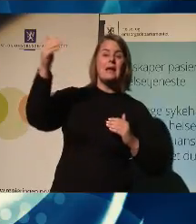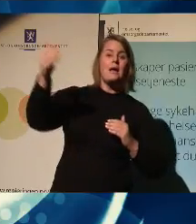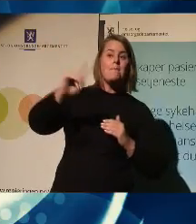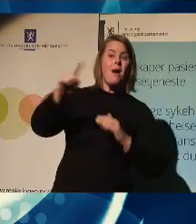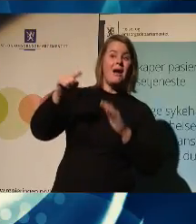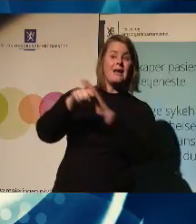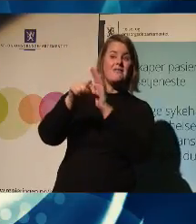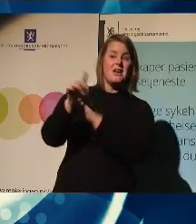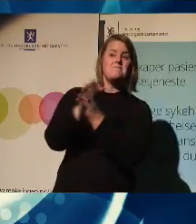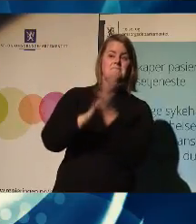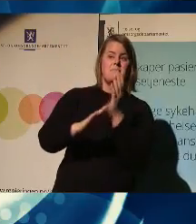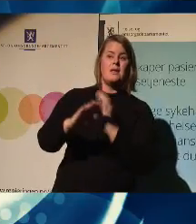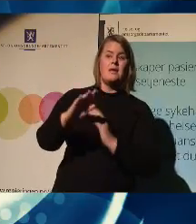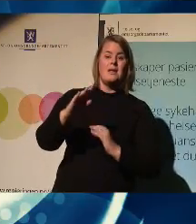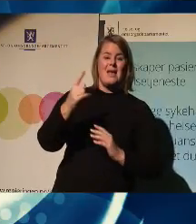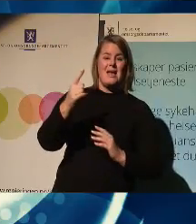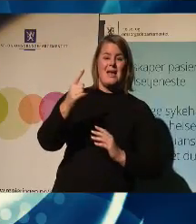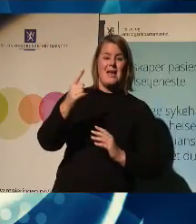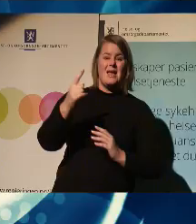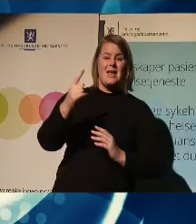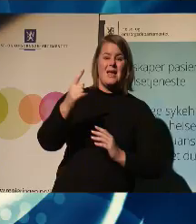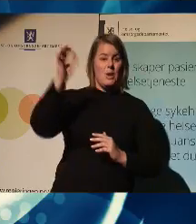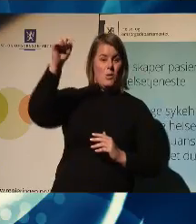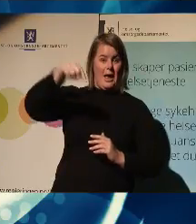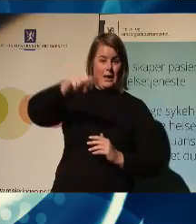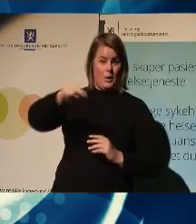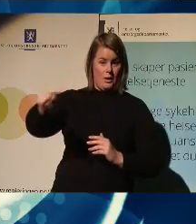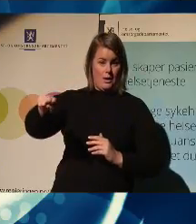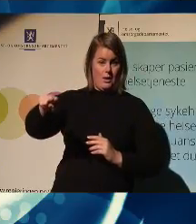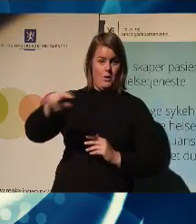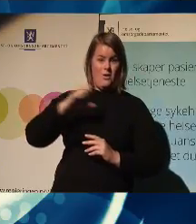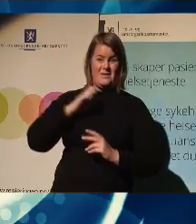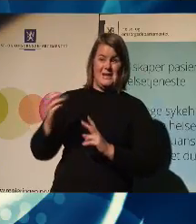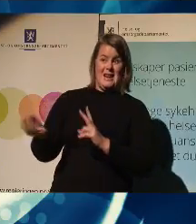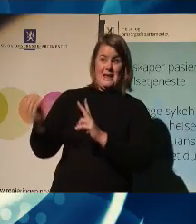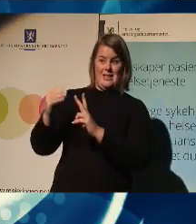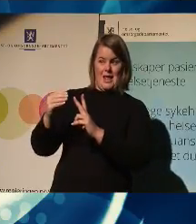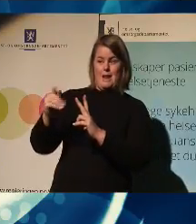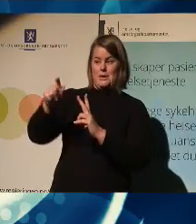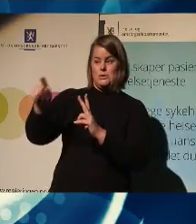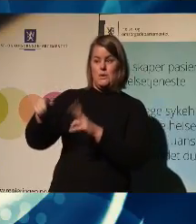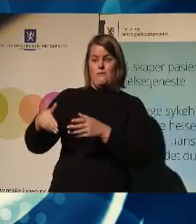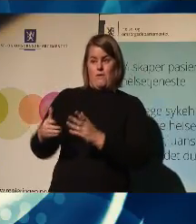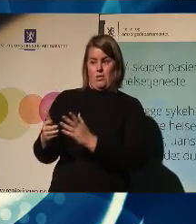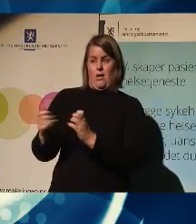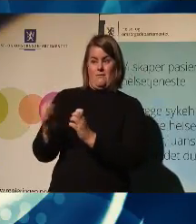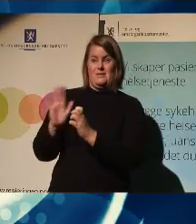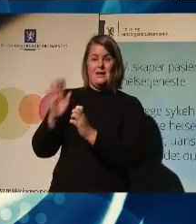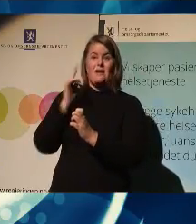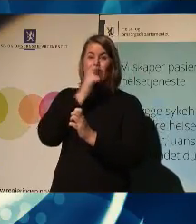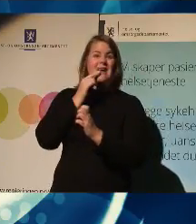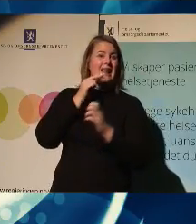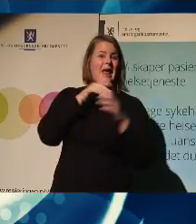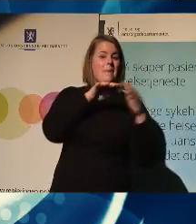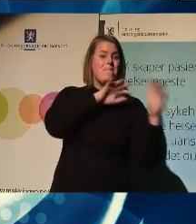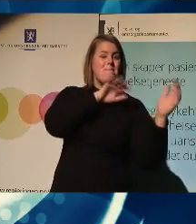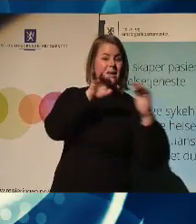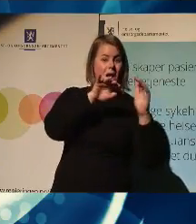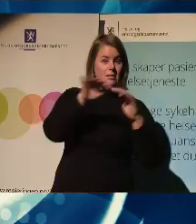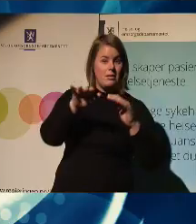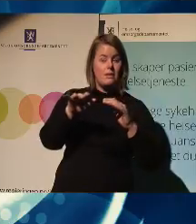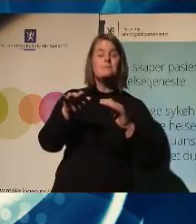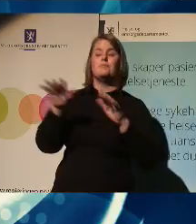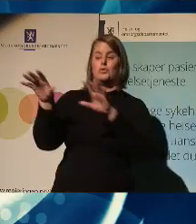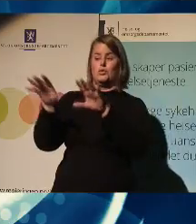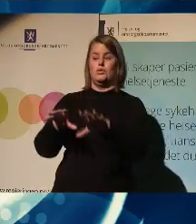1,6 millioner innvandrere i Norge. Hvis man legger til de som er født av migrantforeldre, så er det 2,2